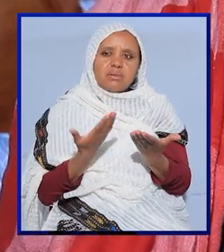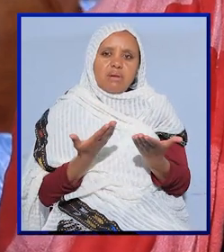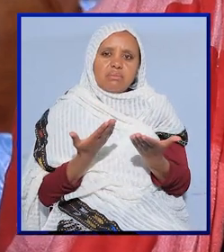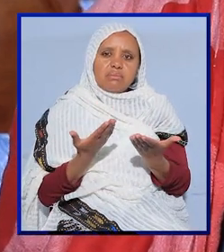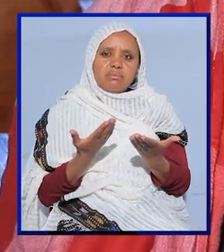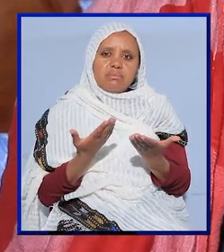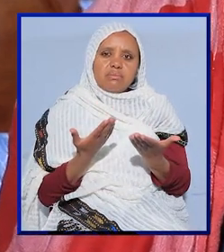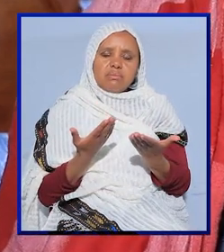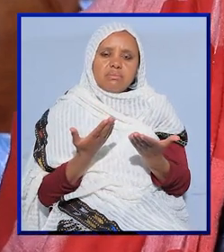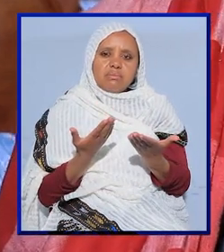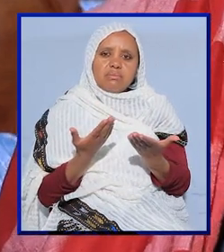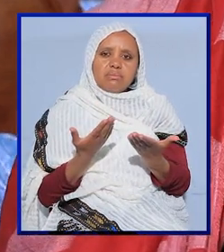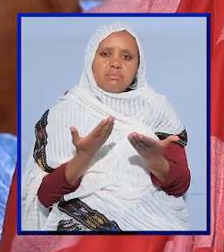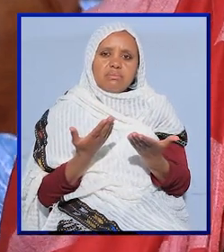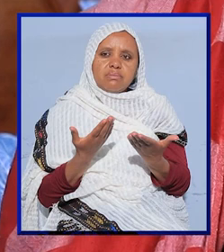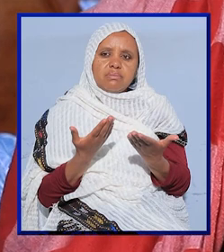አይልም